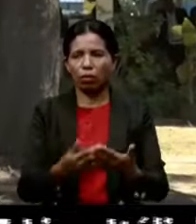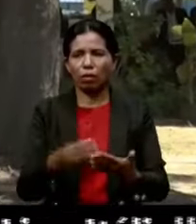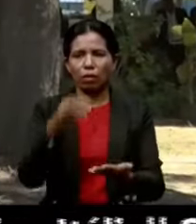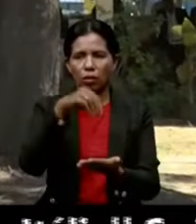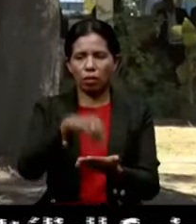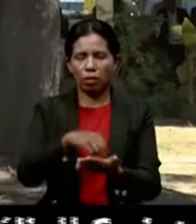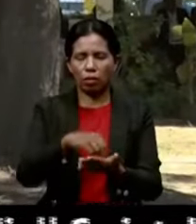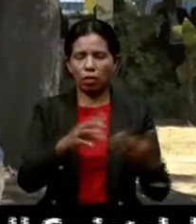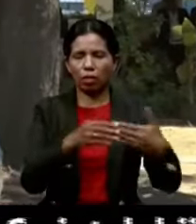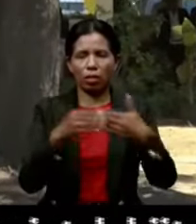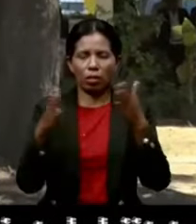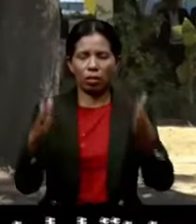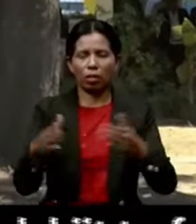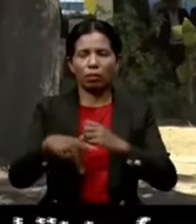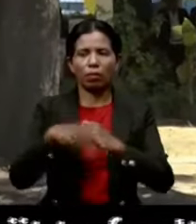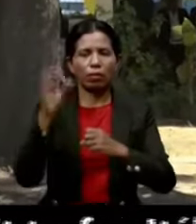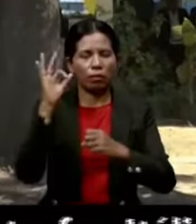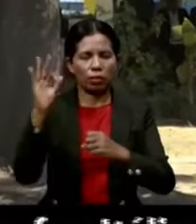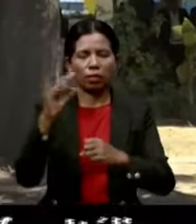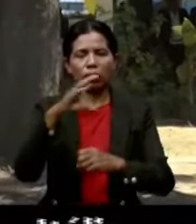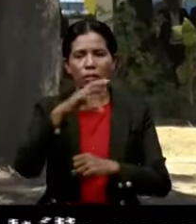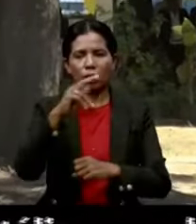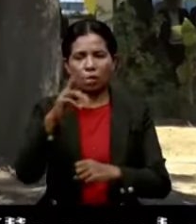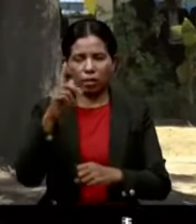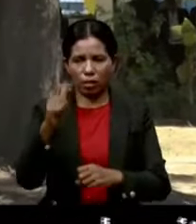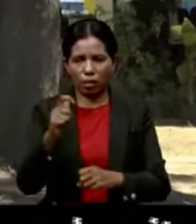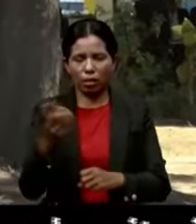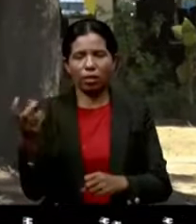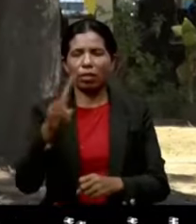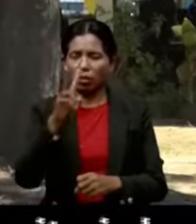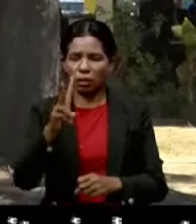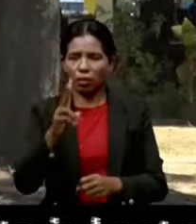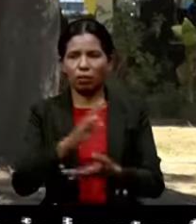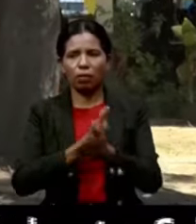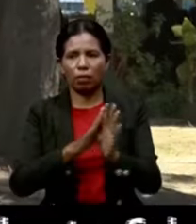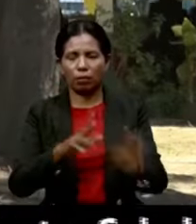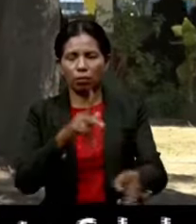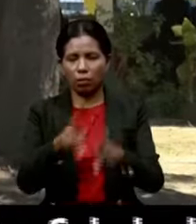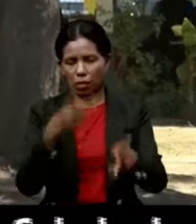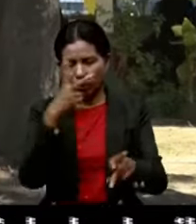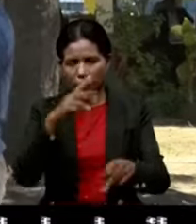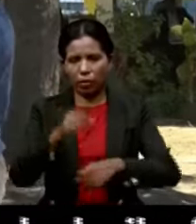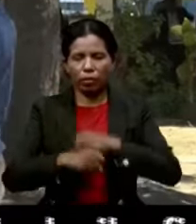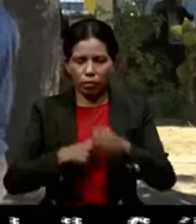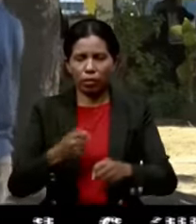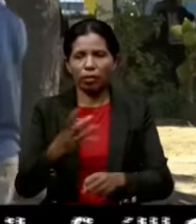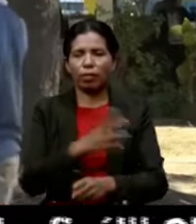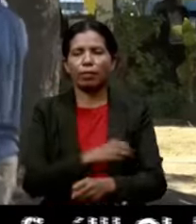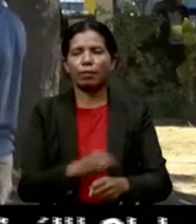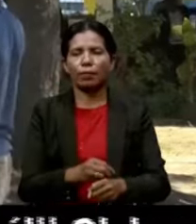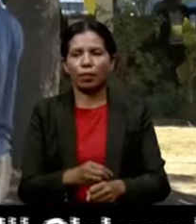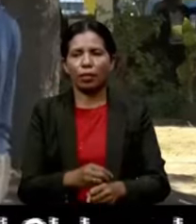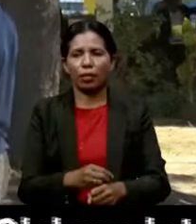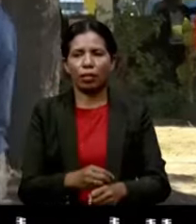helaba naulun proteli naulun sener te. Siruah mungkin unidari bahu hari pofu nendu susah hotelus. Laos